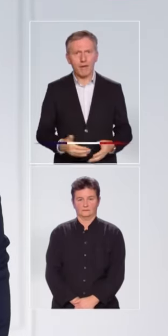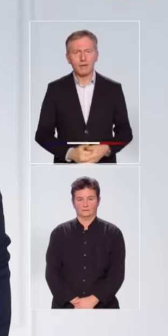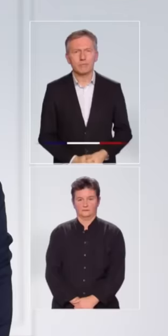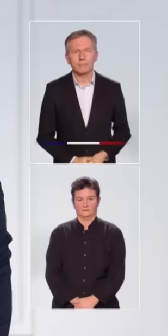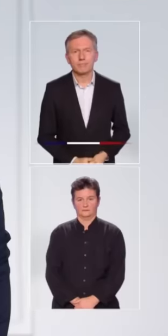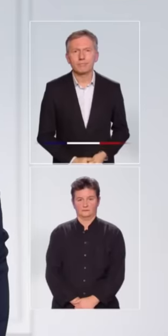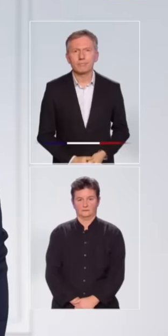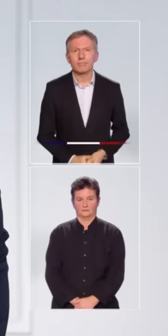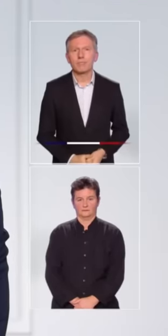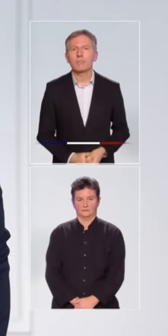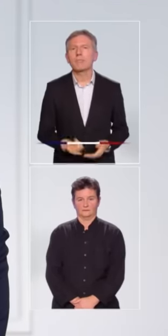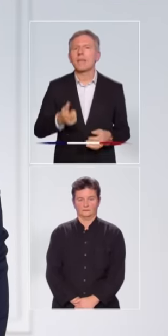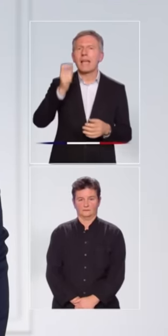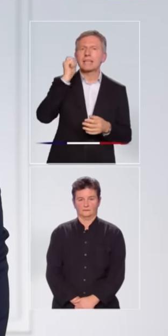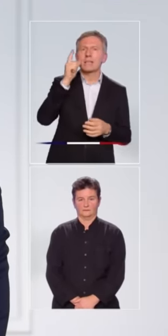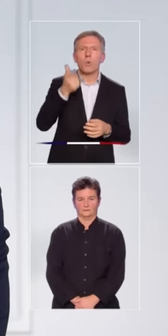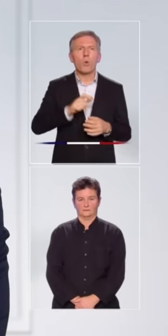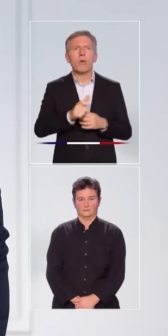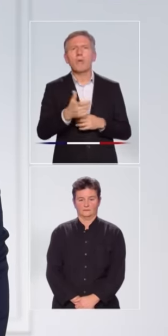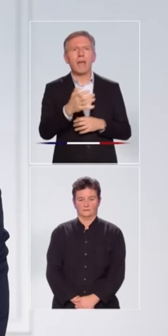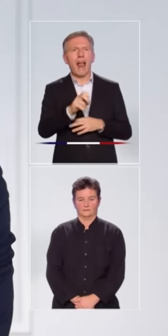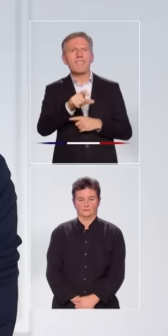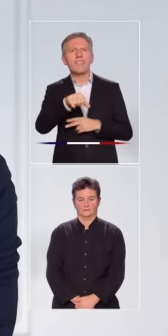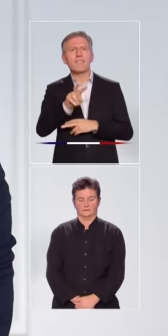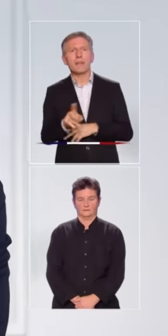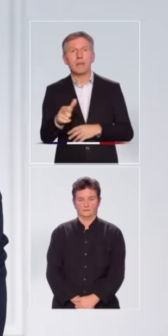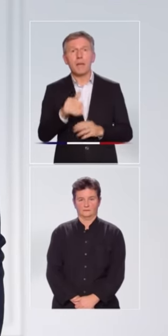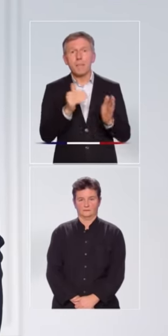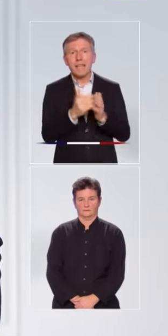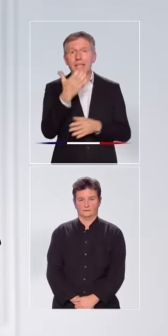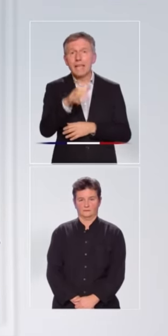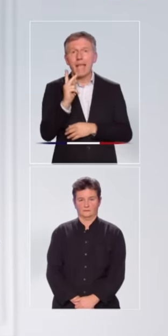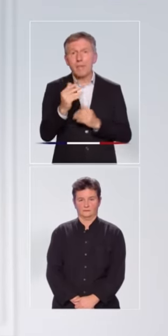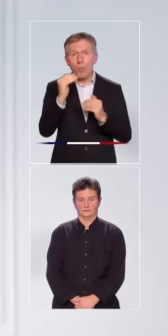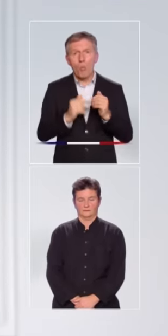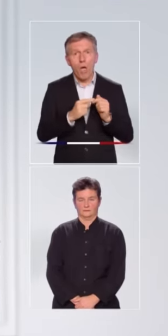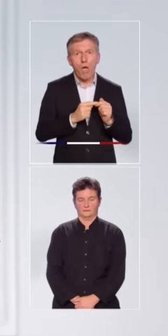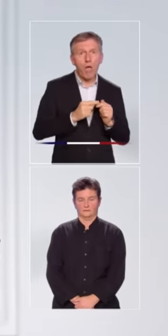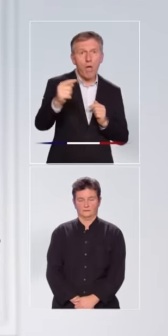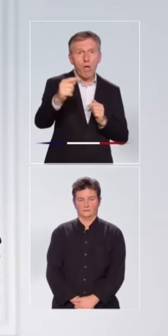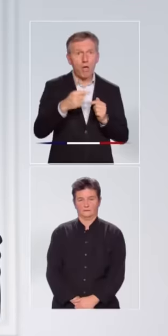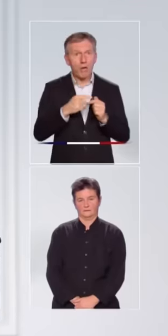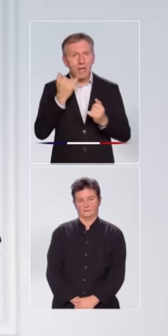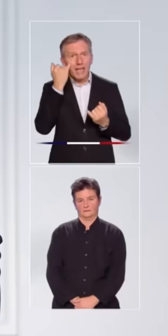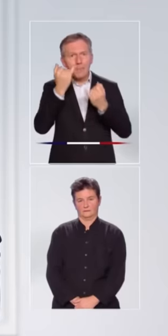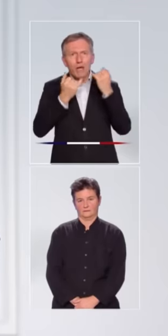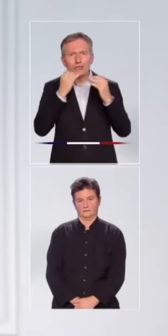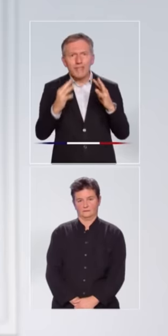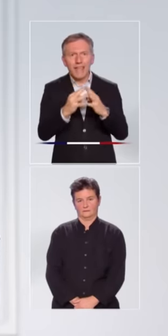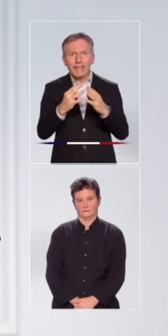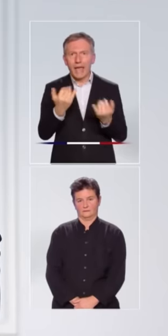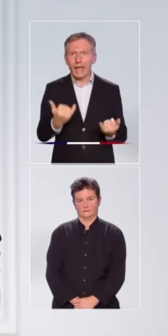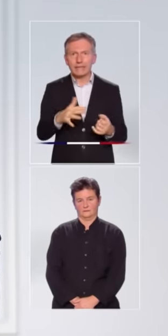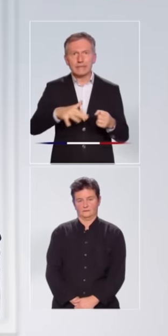Il y a entre Strasbourg et Lviv moins de 1500 kilomètres. Vous imaginez? La guerre est dans ce